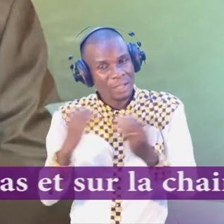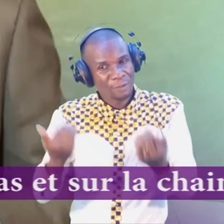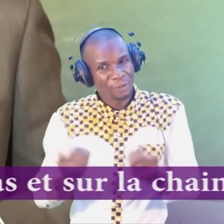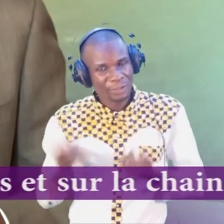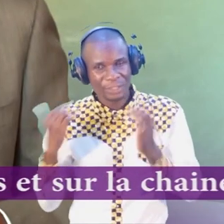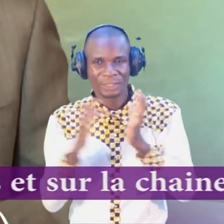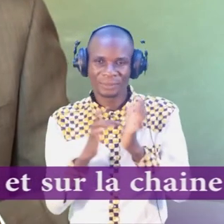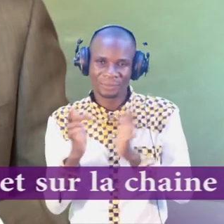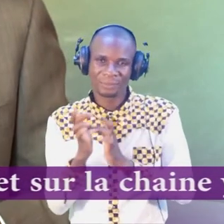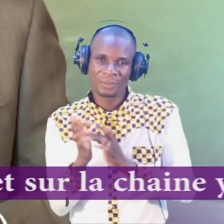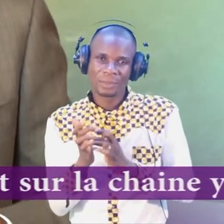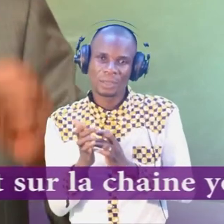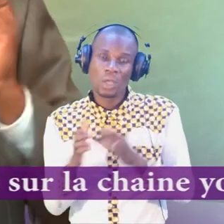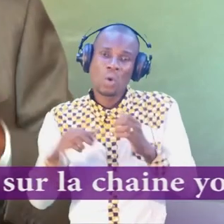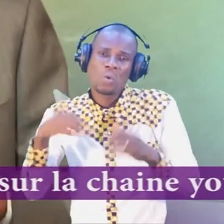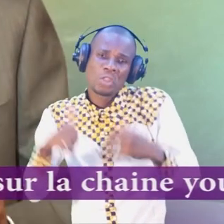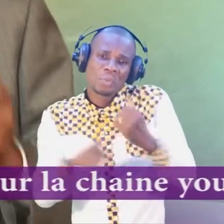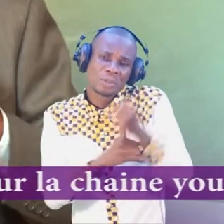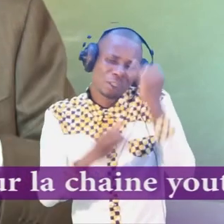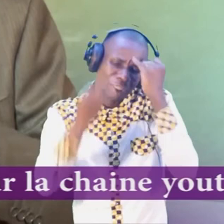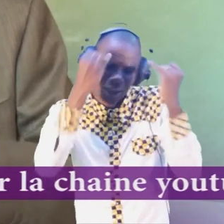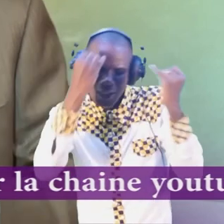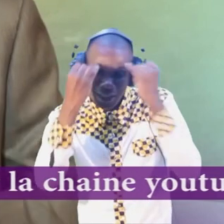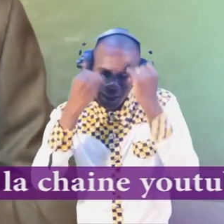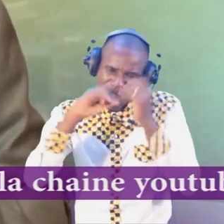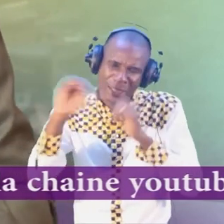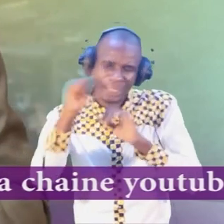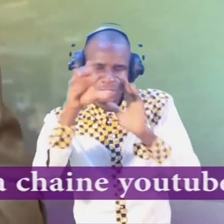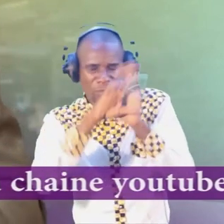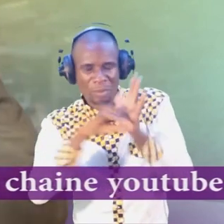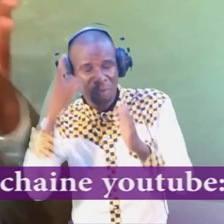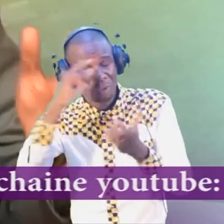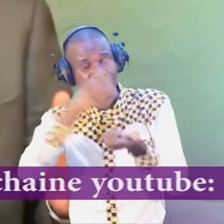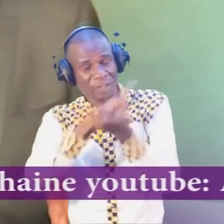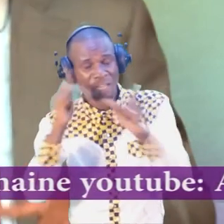Furaha yako kubwa ni katika mapenzi ya Bwana.